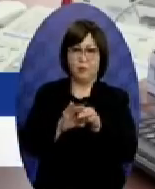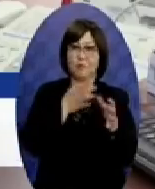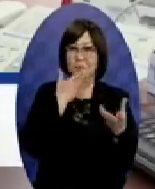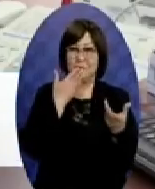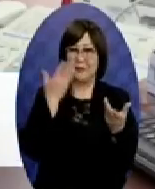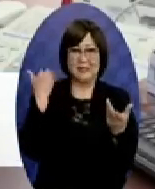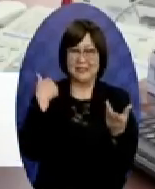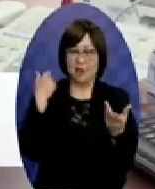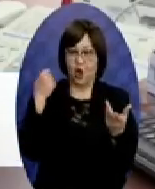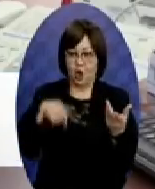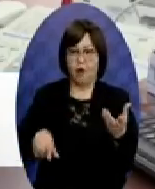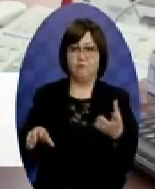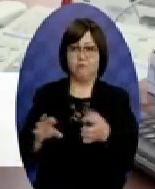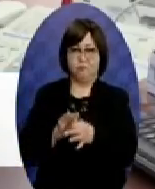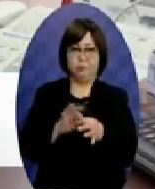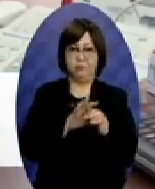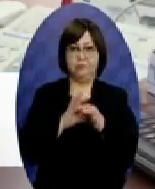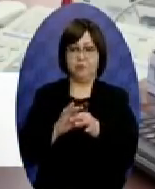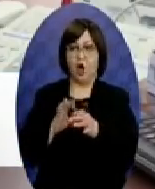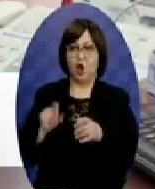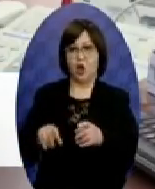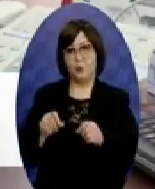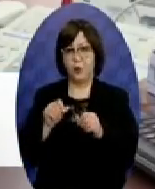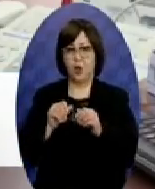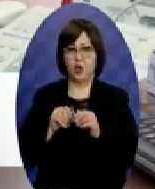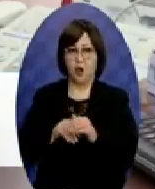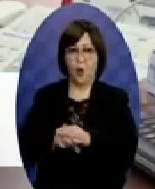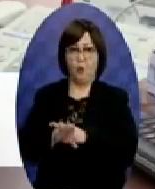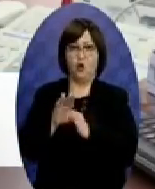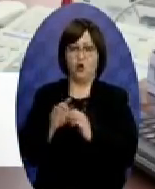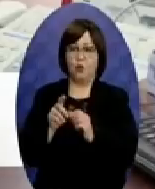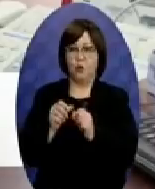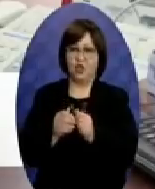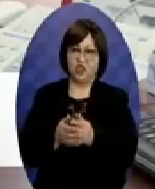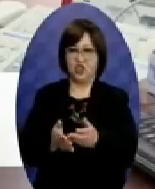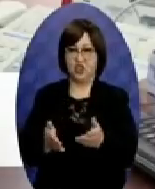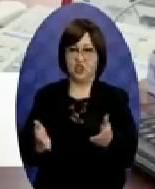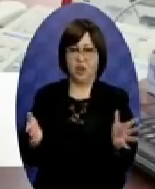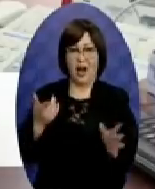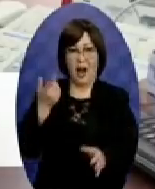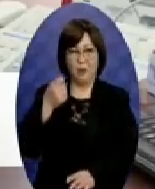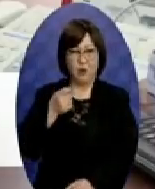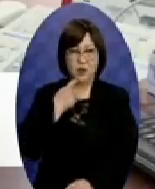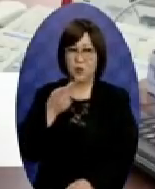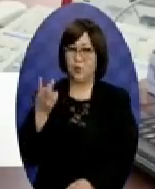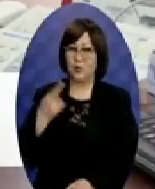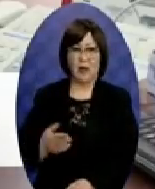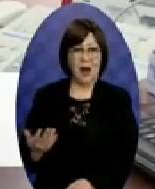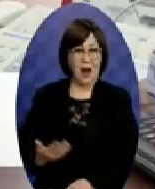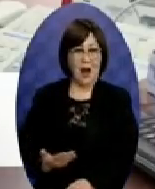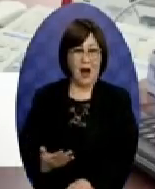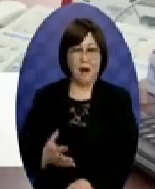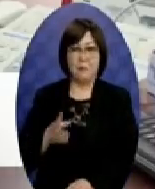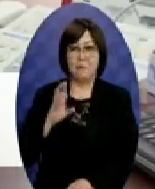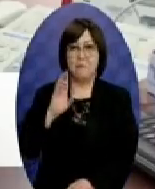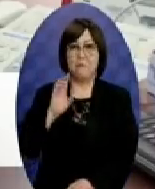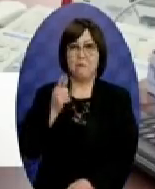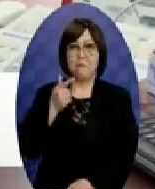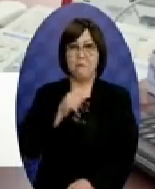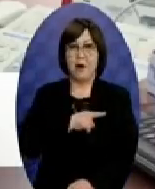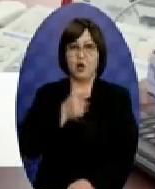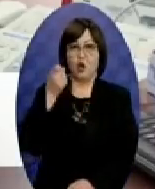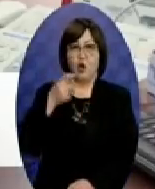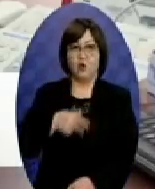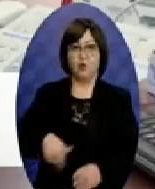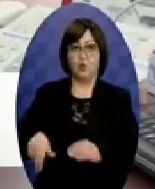энэ их олгож эхэлж байна гэсэн мэдээлэл өгсөн. Тэгэхээр одоо ганц одоо өндөрлөлттэй байгаа газрууд бол Баянгол дүүргэл одоо